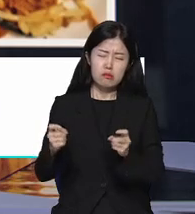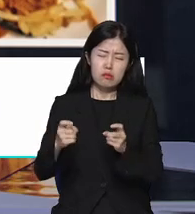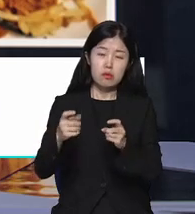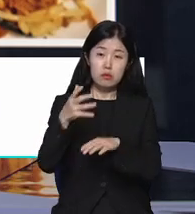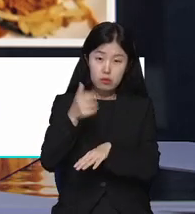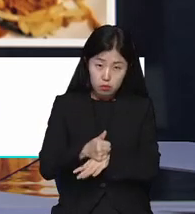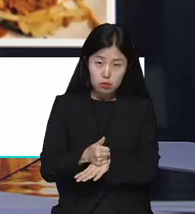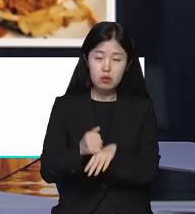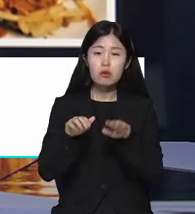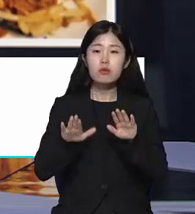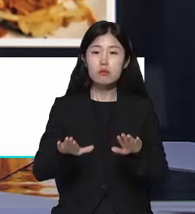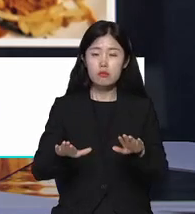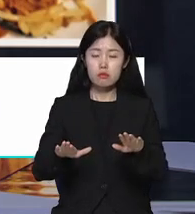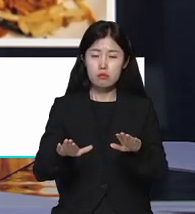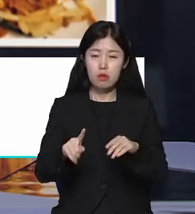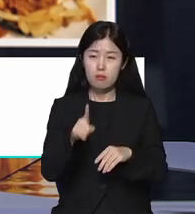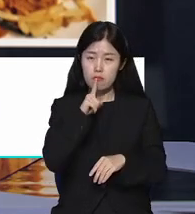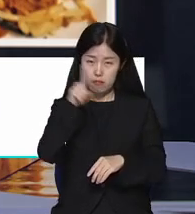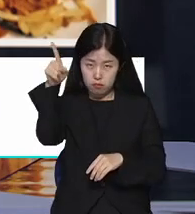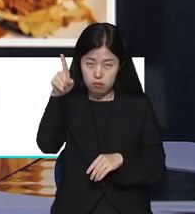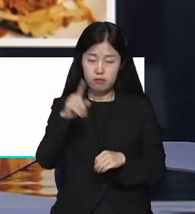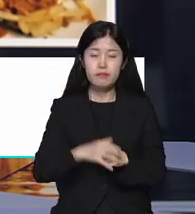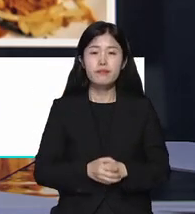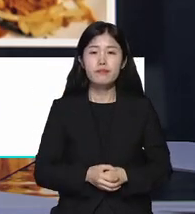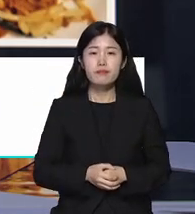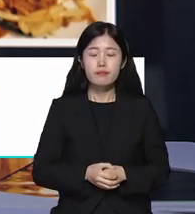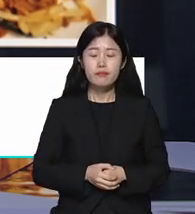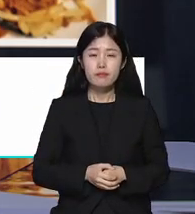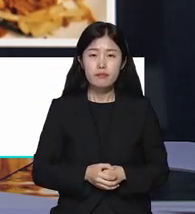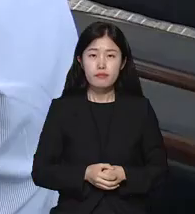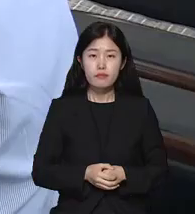소송으로 번졌습니다 고영민 기자가 보도합니다